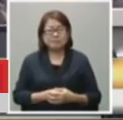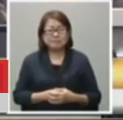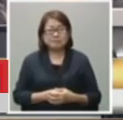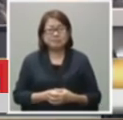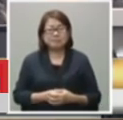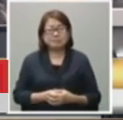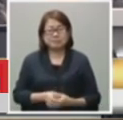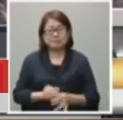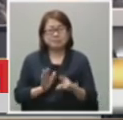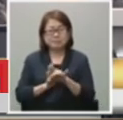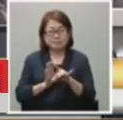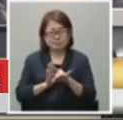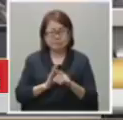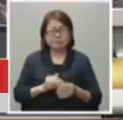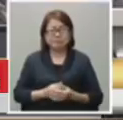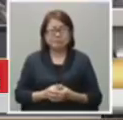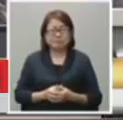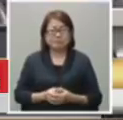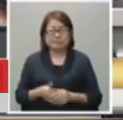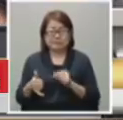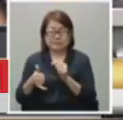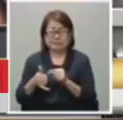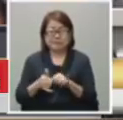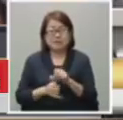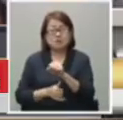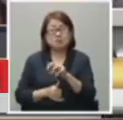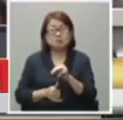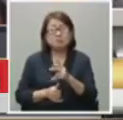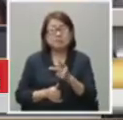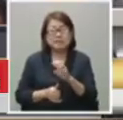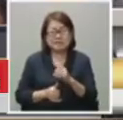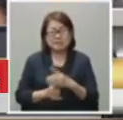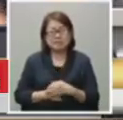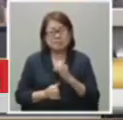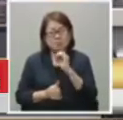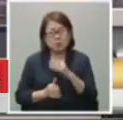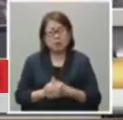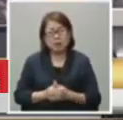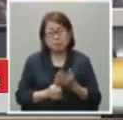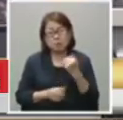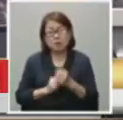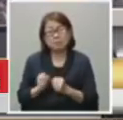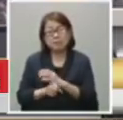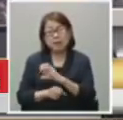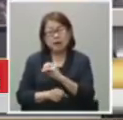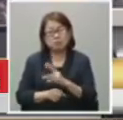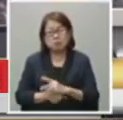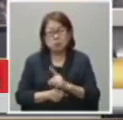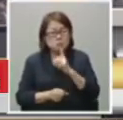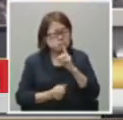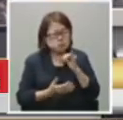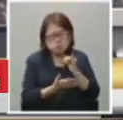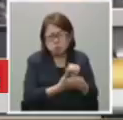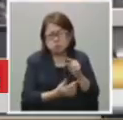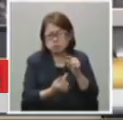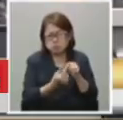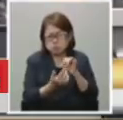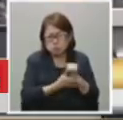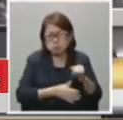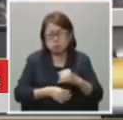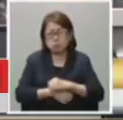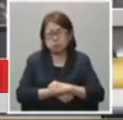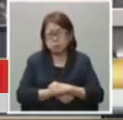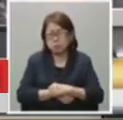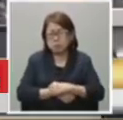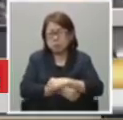คำสุดท้ายนะครับที่คุณสมคิดจาตุศรีพิทักษ์พูดไว้ครับปี56นะโอ้พูดแม่นมากนี่ผมผู้สาไปนั่งฟังแกบร